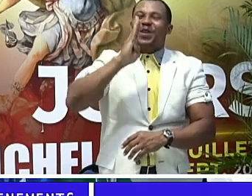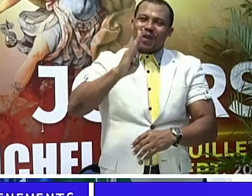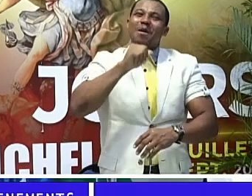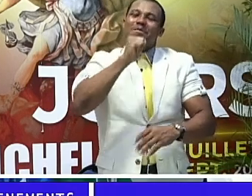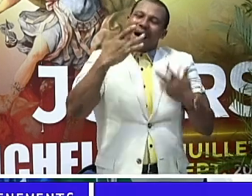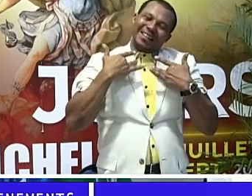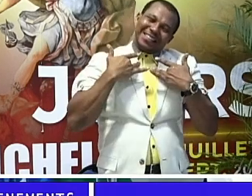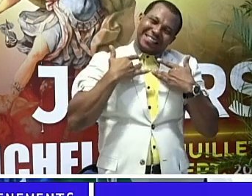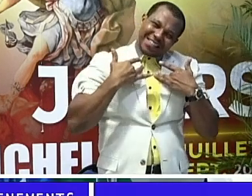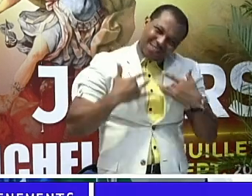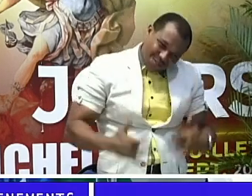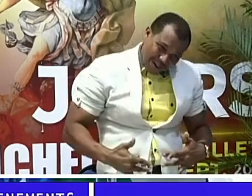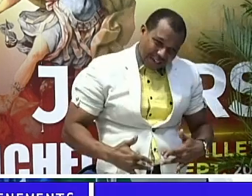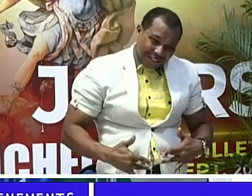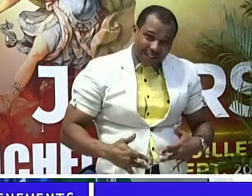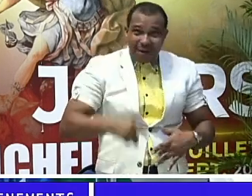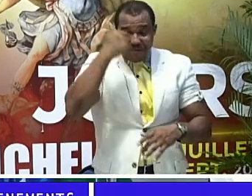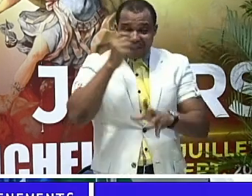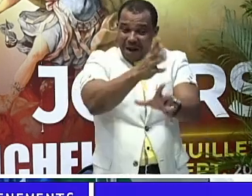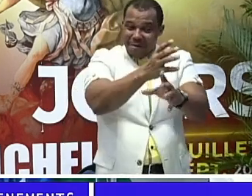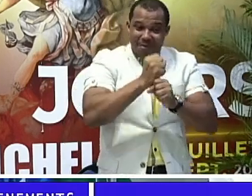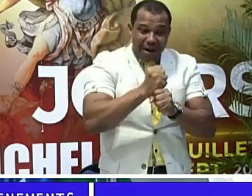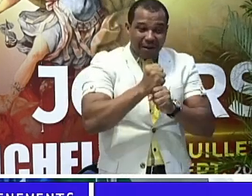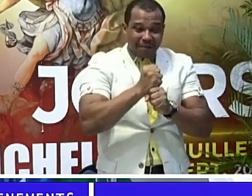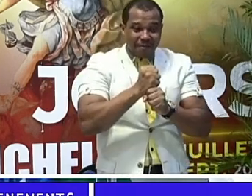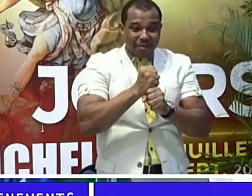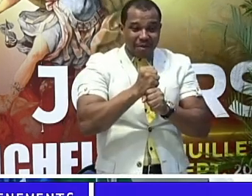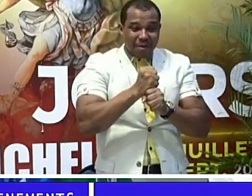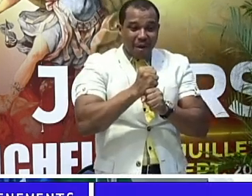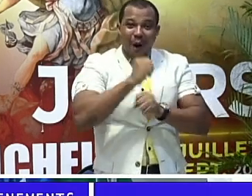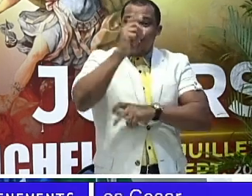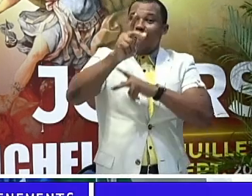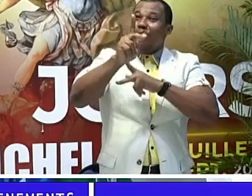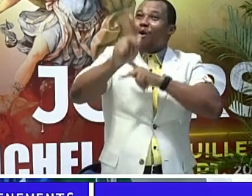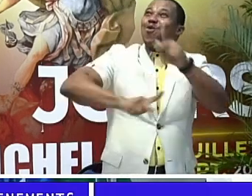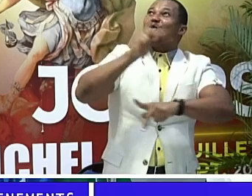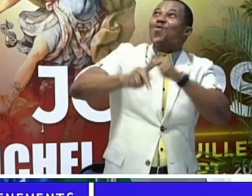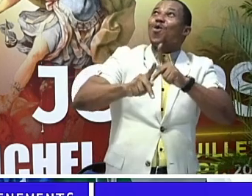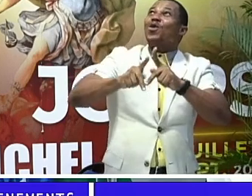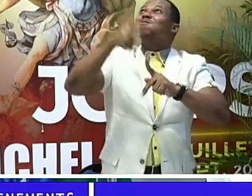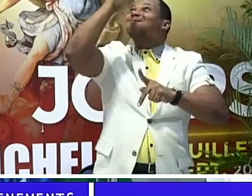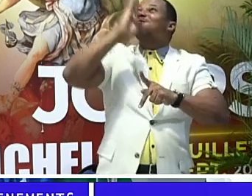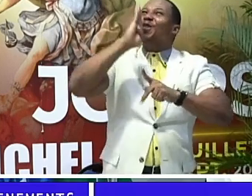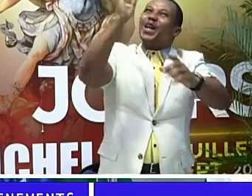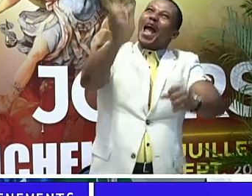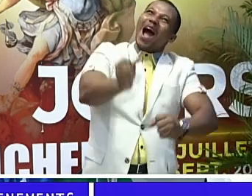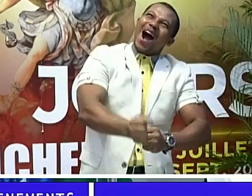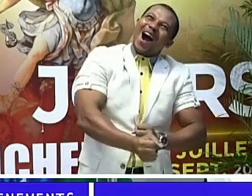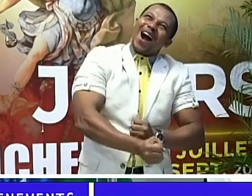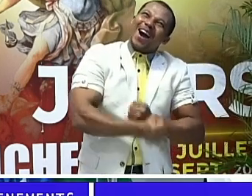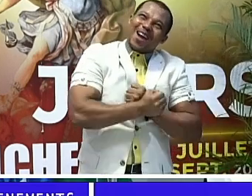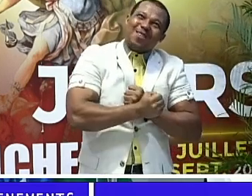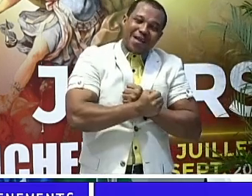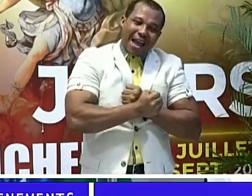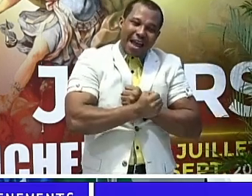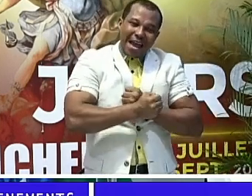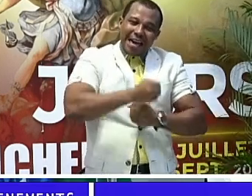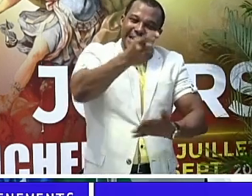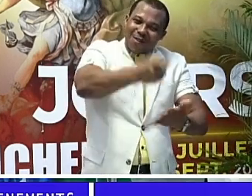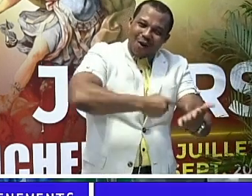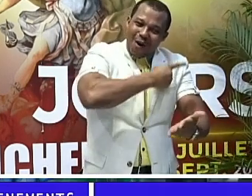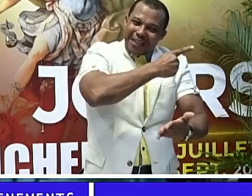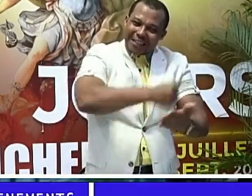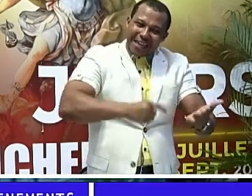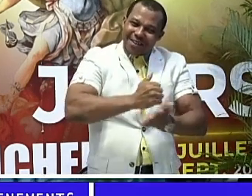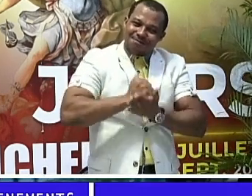pris prendre nous. C'est que mon grand maître là remè, li corriger. Li dresser